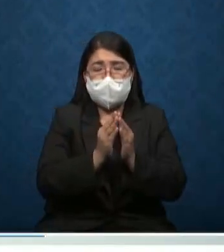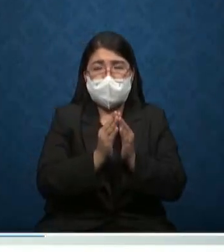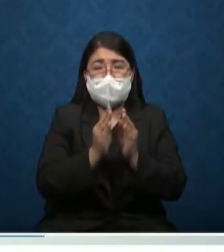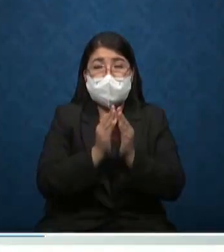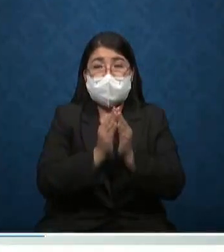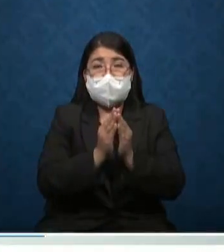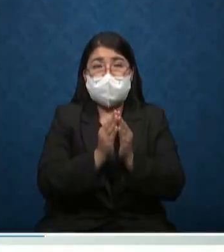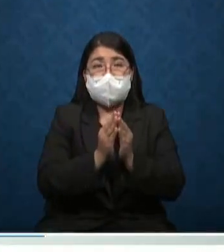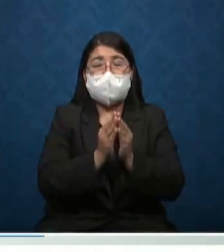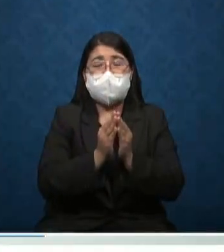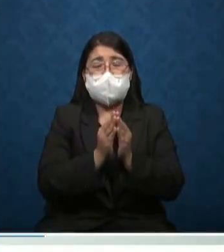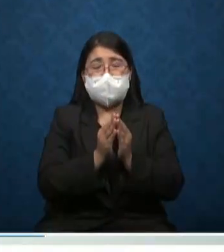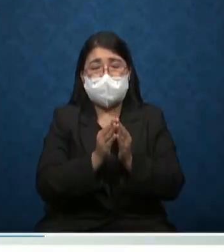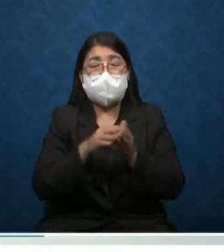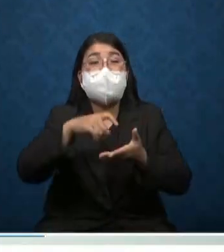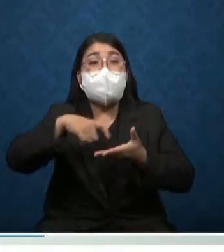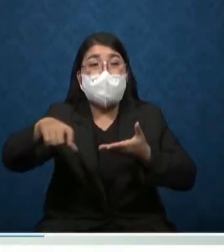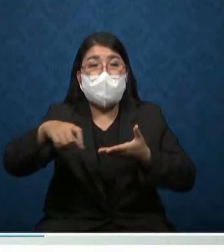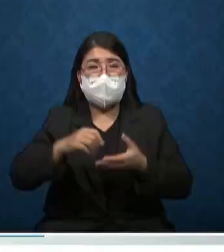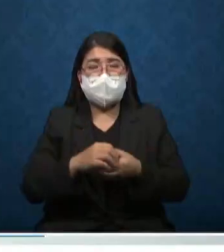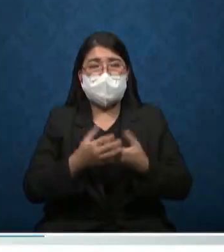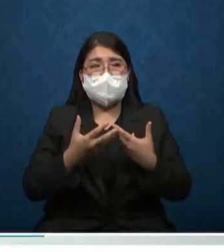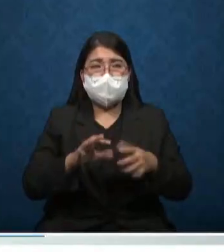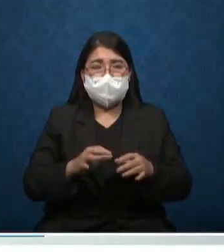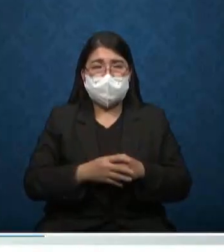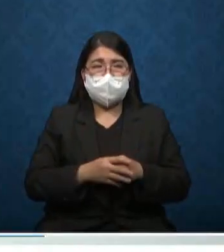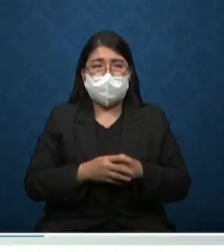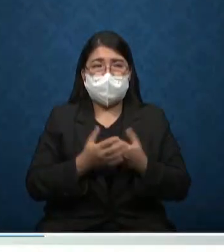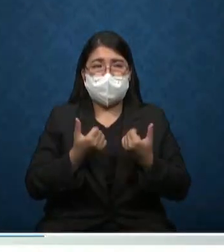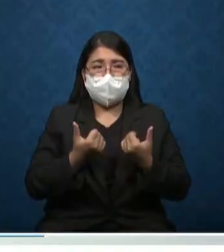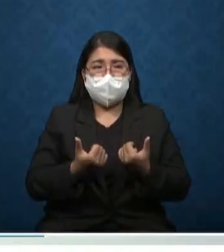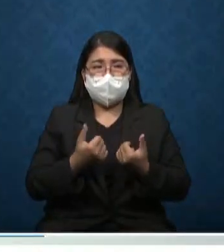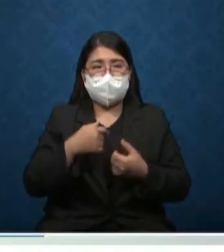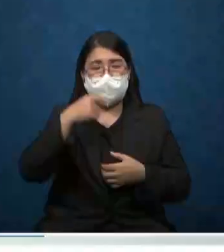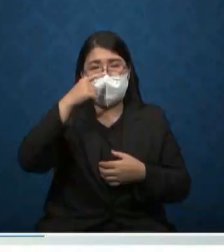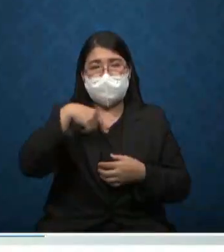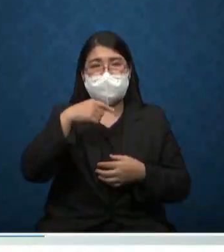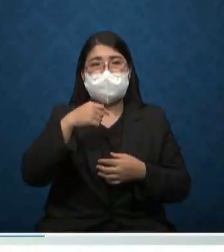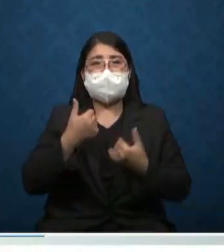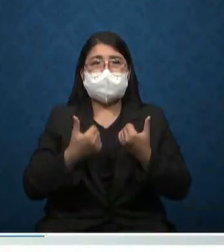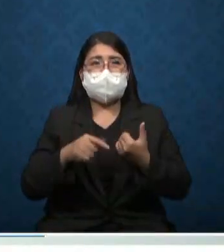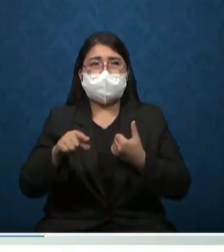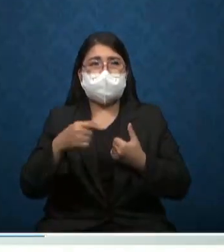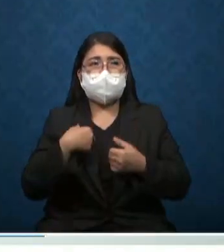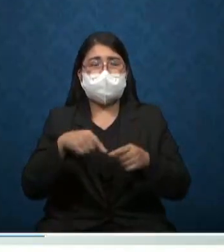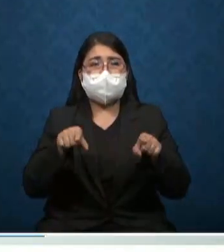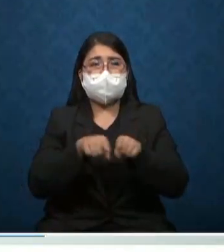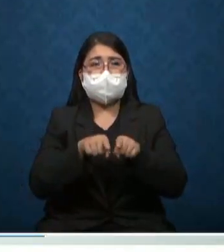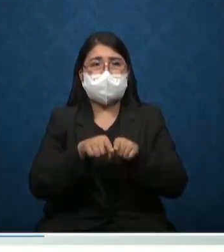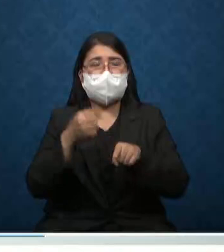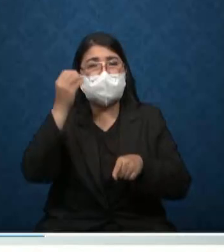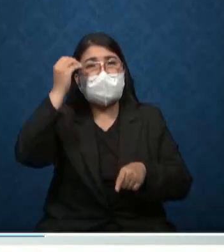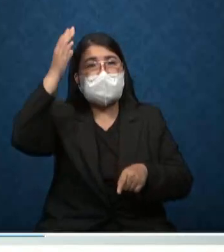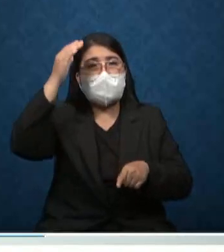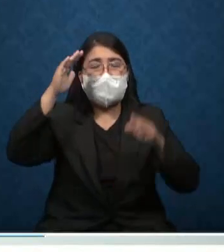ซึ่งเราพบว่าระบบของการเทียบโอนการศึกษาในปัจจุบันเนี้ยอย่างที่ได้นำเรียนไปแล้วนะคะก็ยังมีการเทียบโอนในเรื่องของความรู้แล้ว